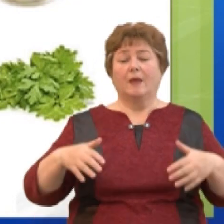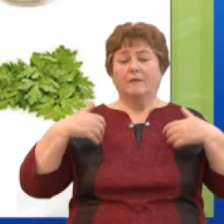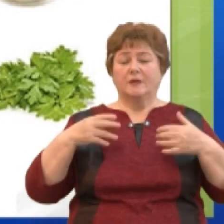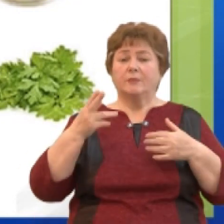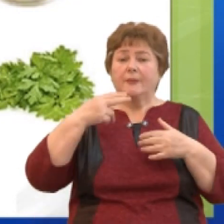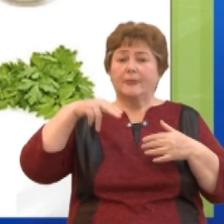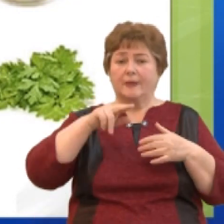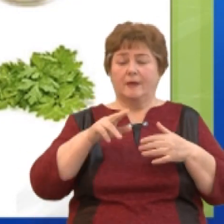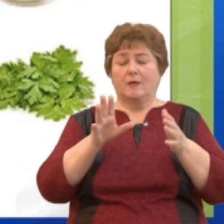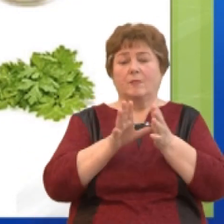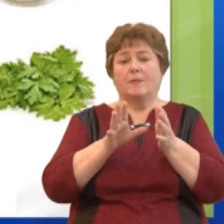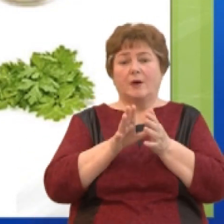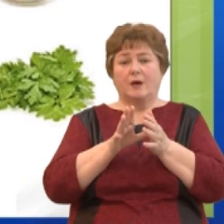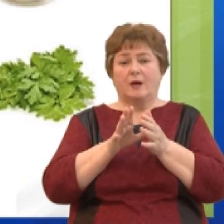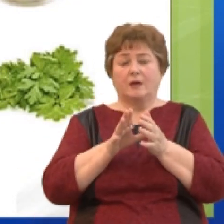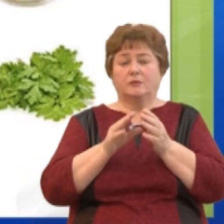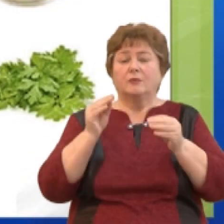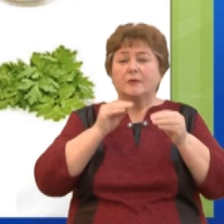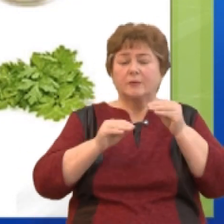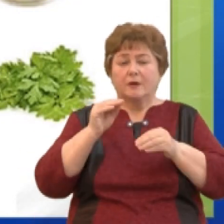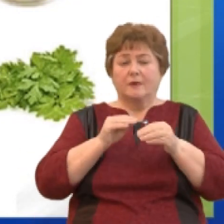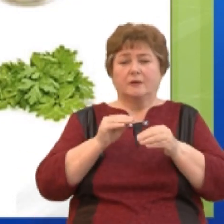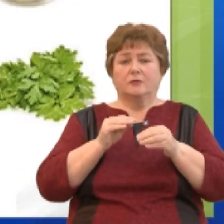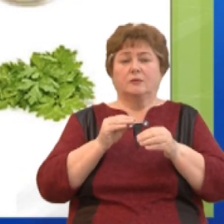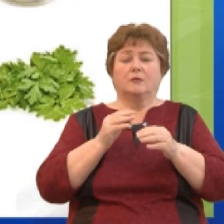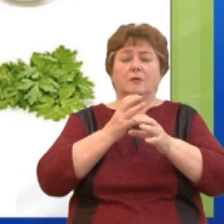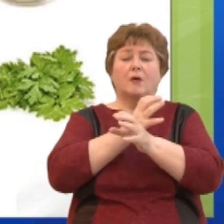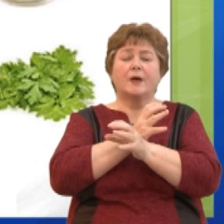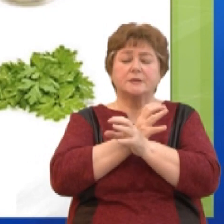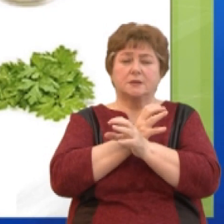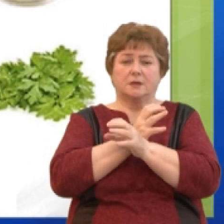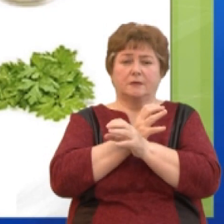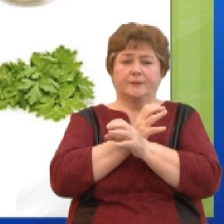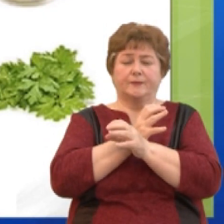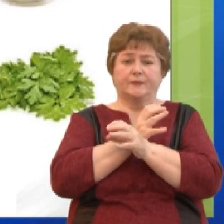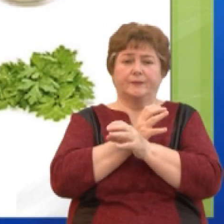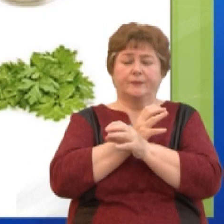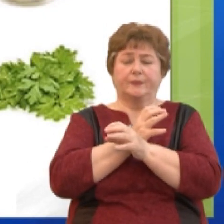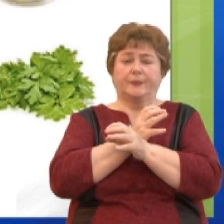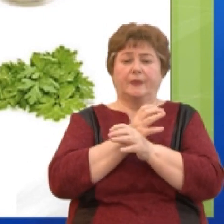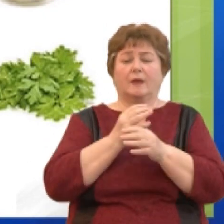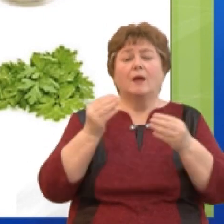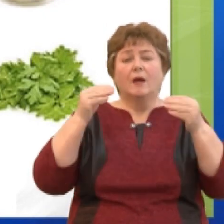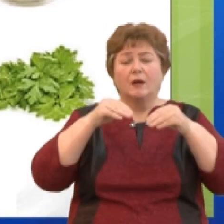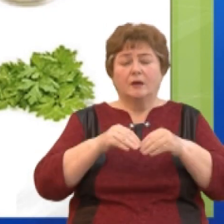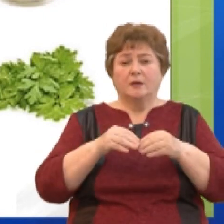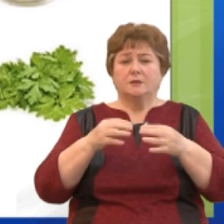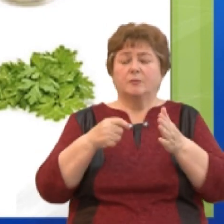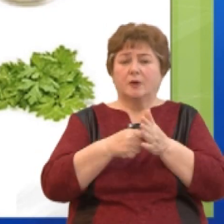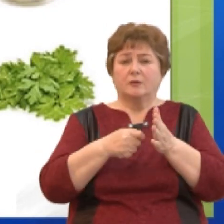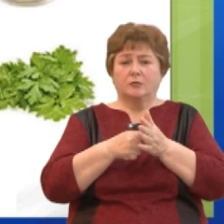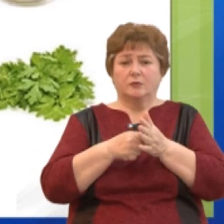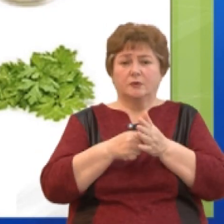Витамин D способствует формированию наших костей. Он содержится в таких